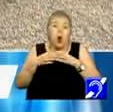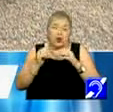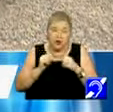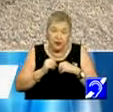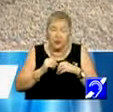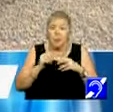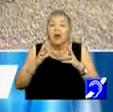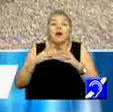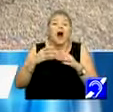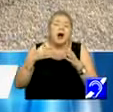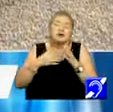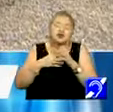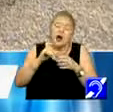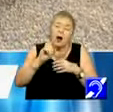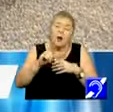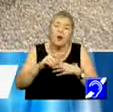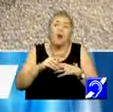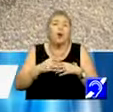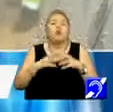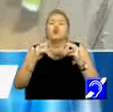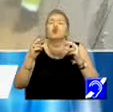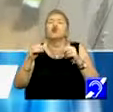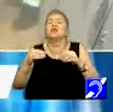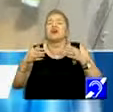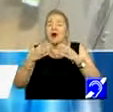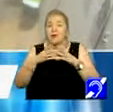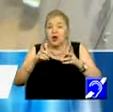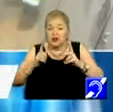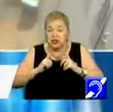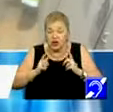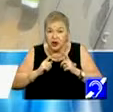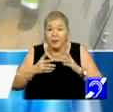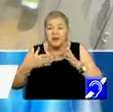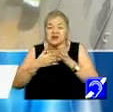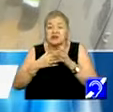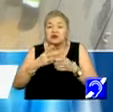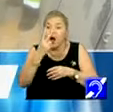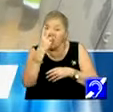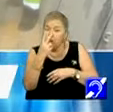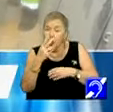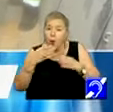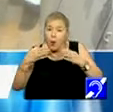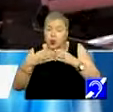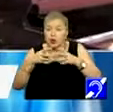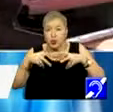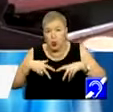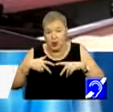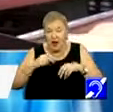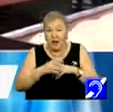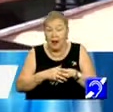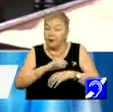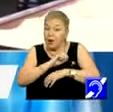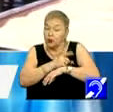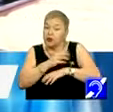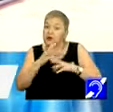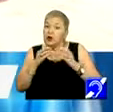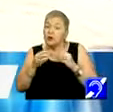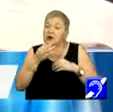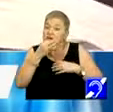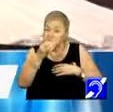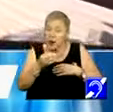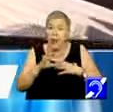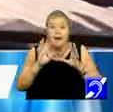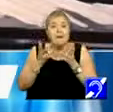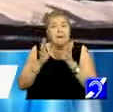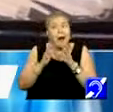nave ajung în rada portului Sulina și așteaptă să ajungă în aceste două porturi ucrainiene. Autoritățile române spun că